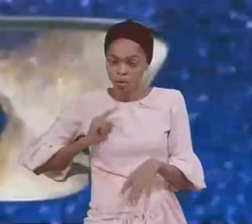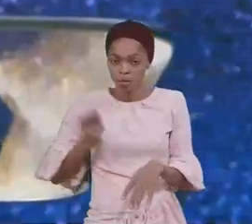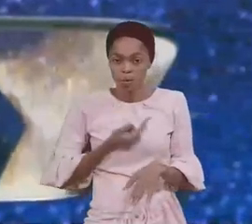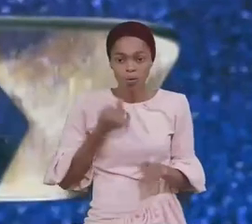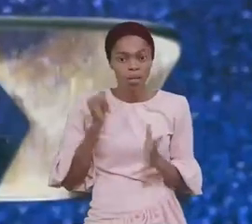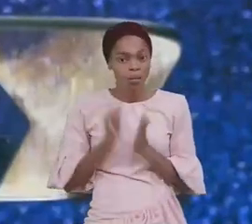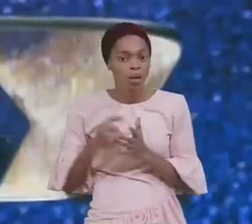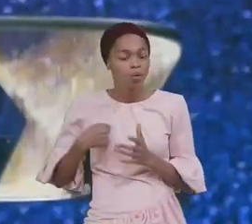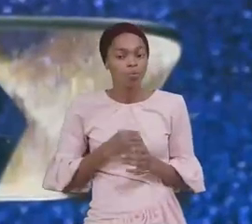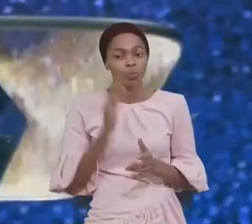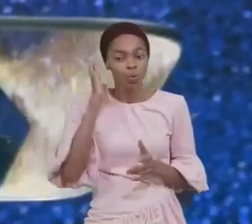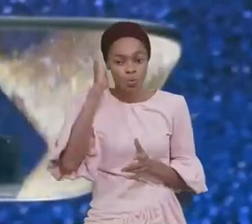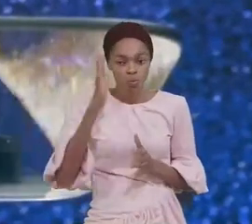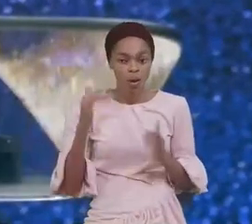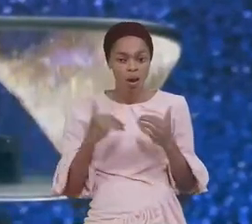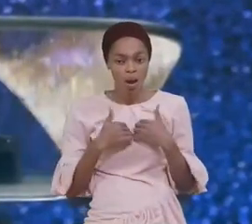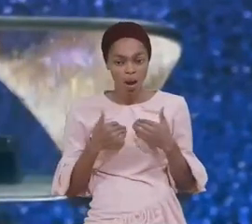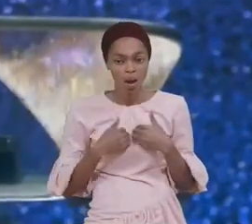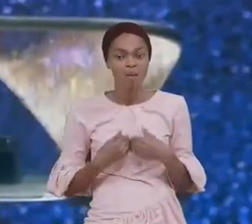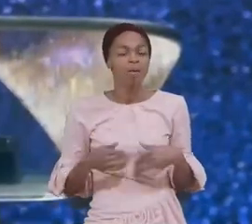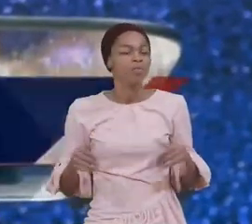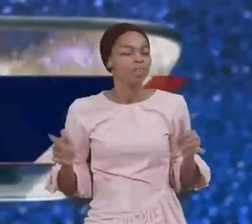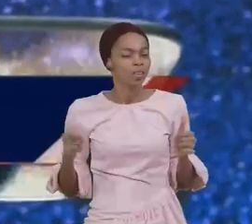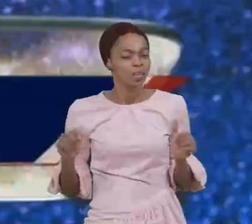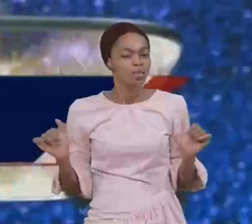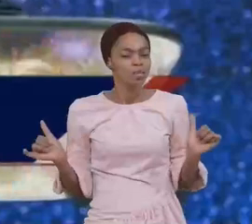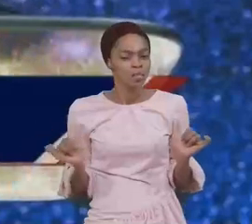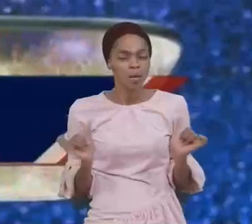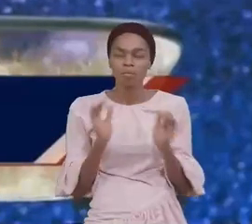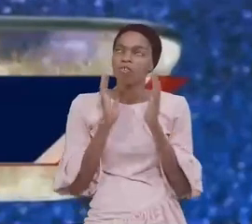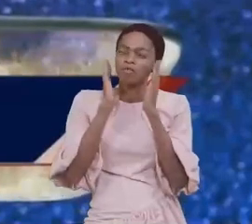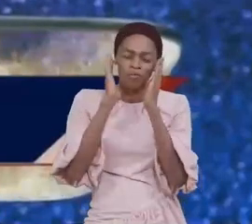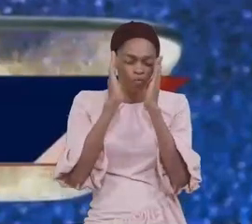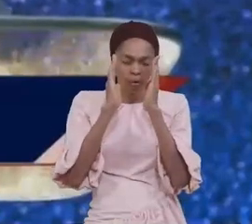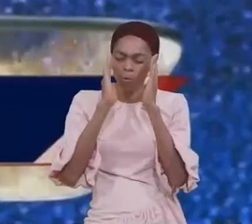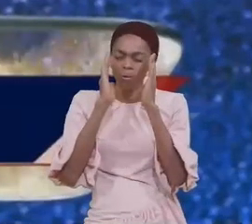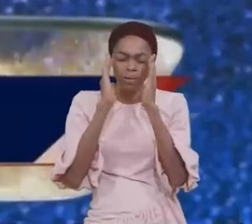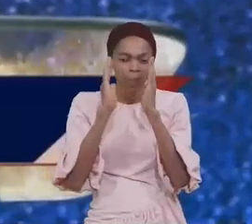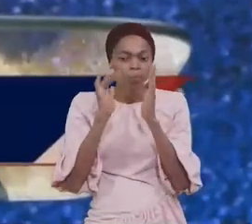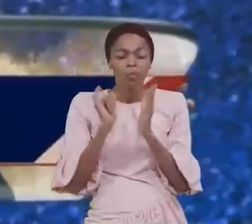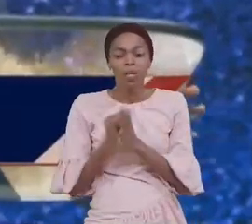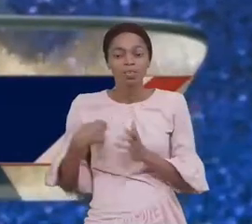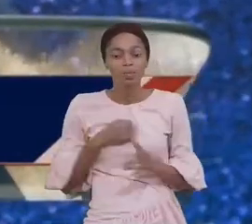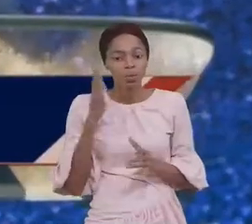que nous devons avoir la même focalisation,